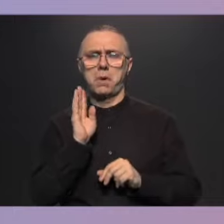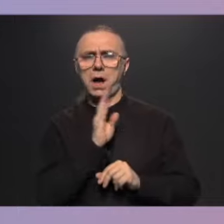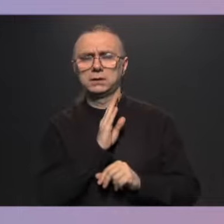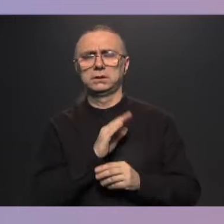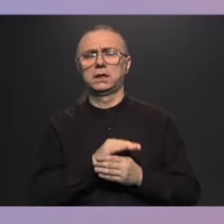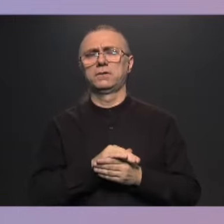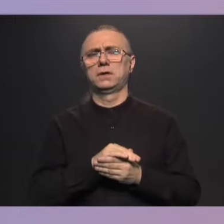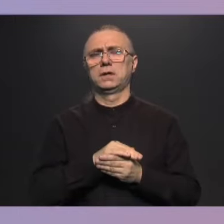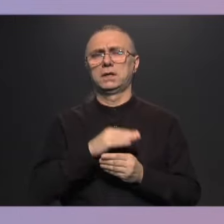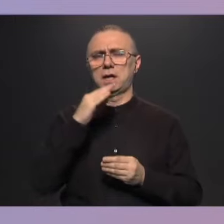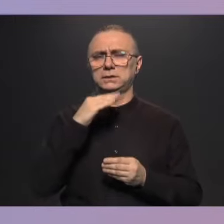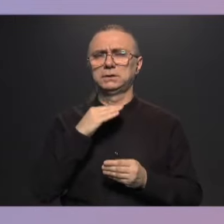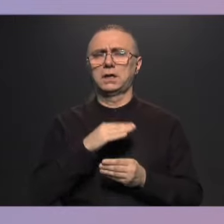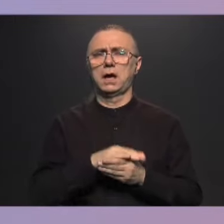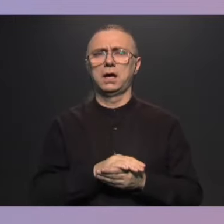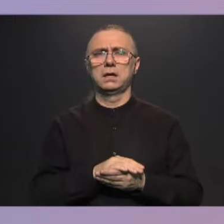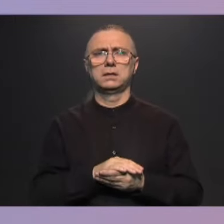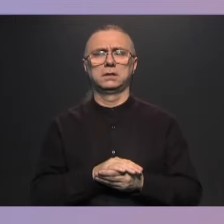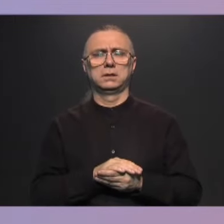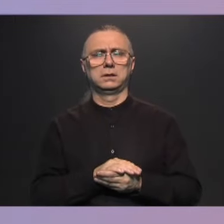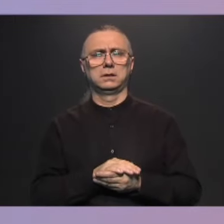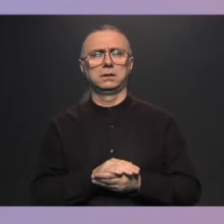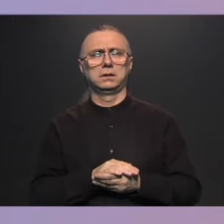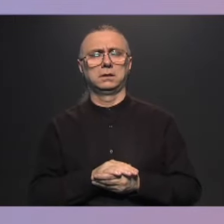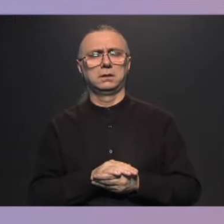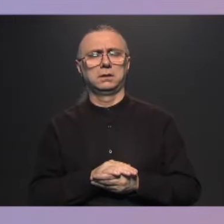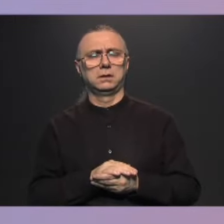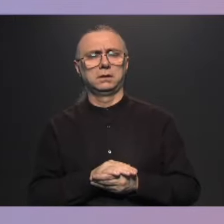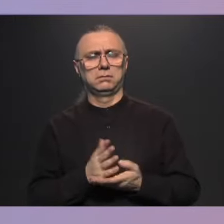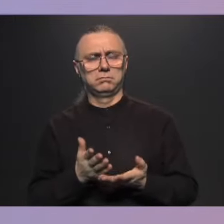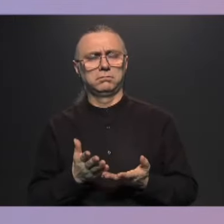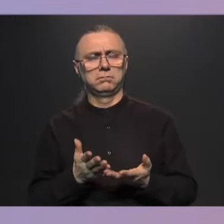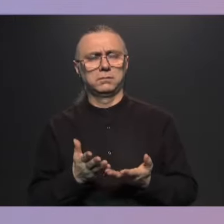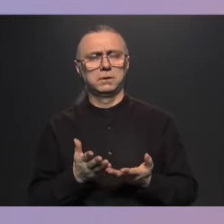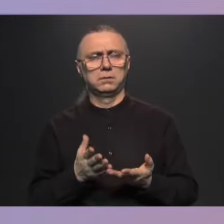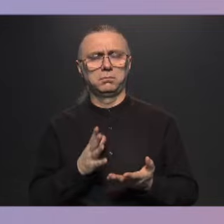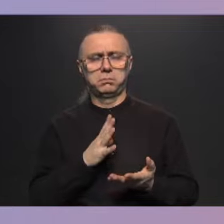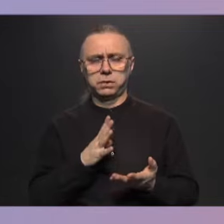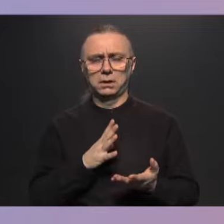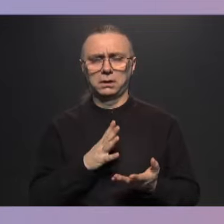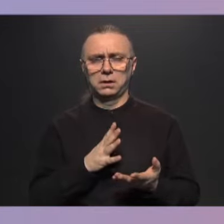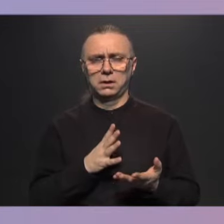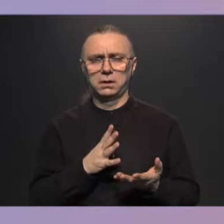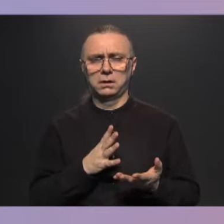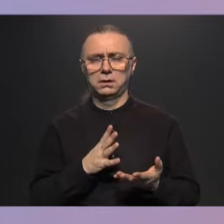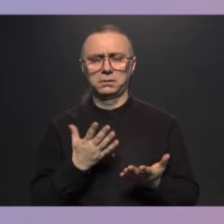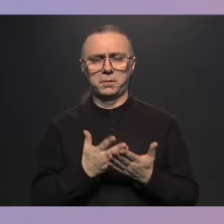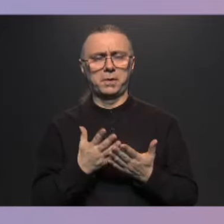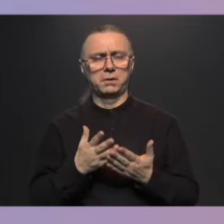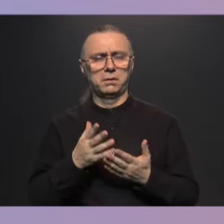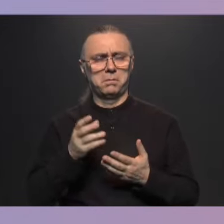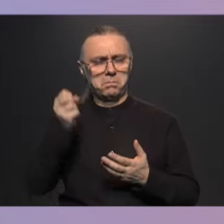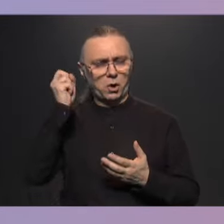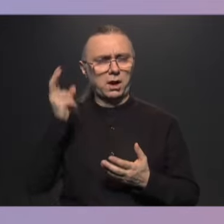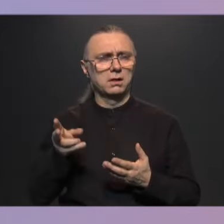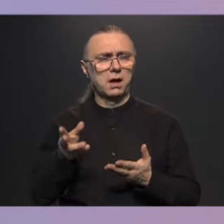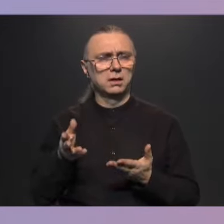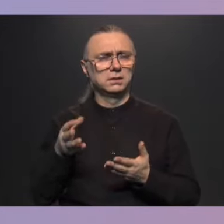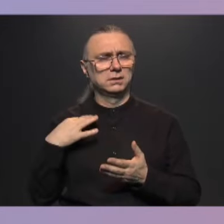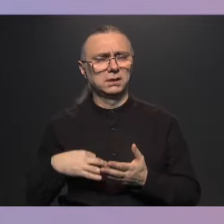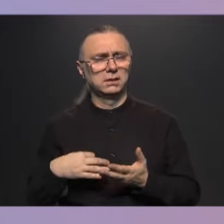это разрешается, эта клятва, вот уже после смерти она разрешается. То есть, если вдруг как-то получилось, что мать прокляла своего сына или отец проклял